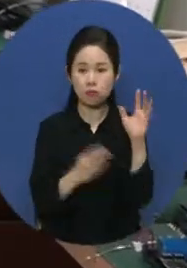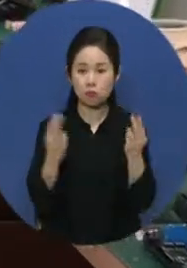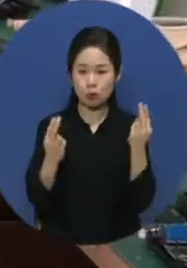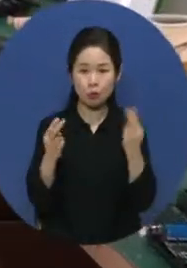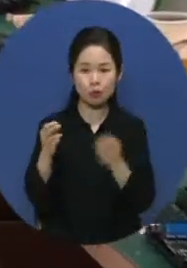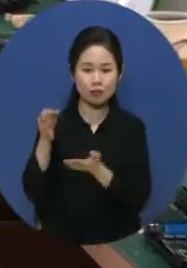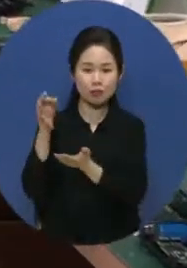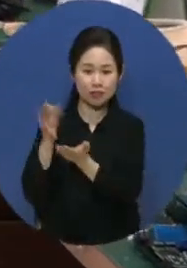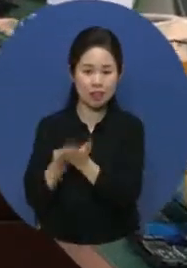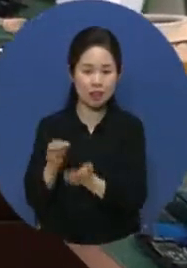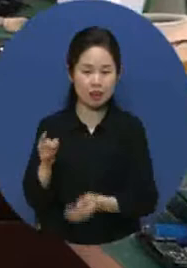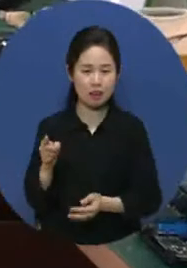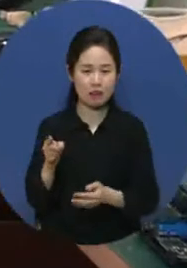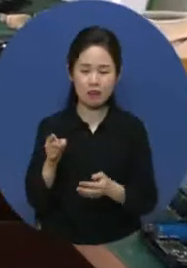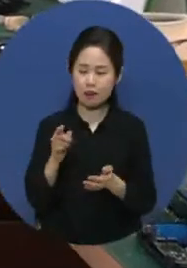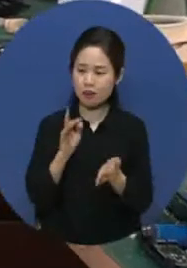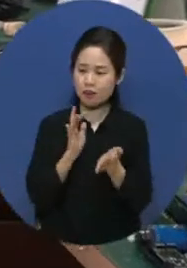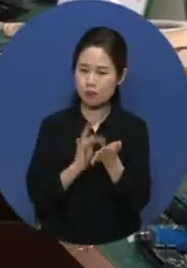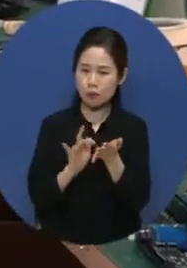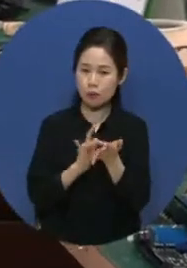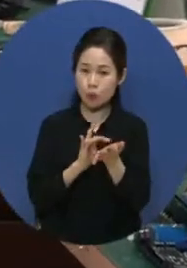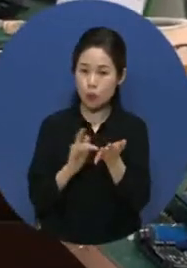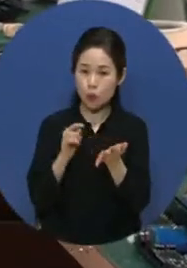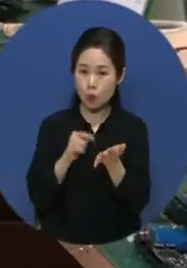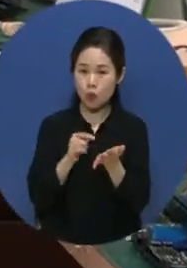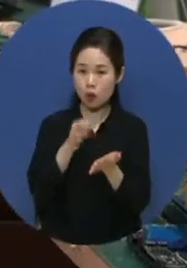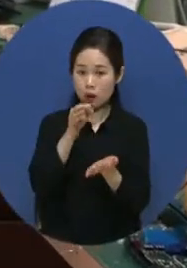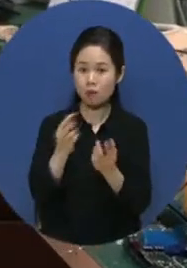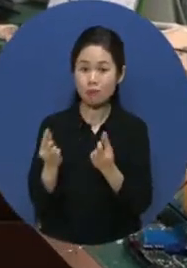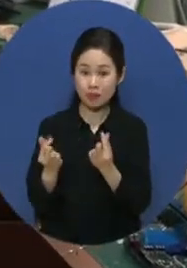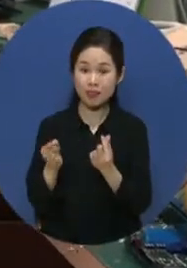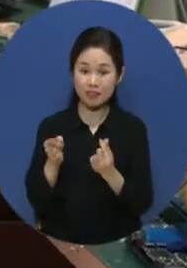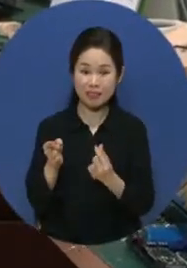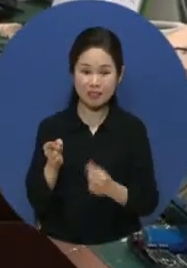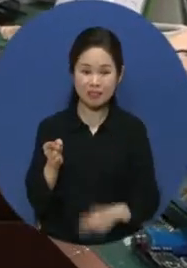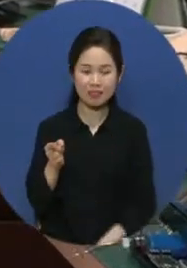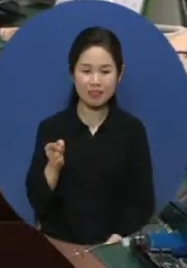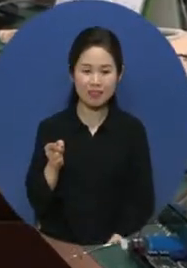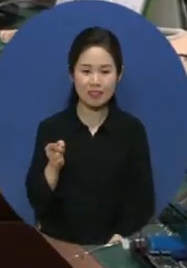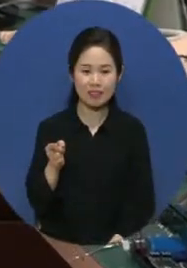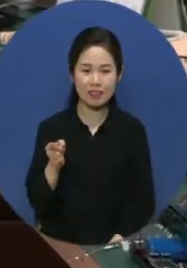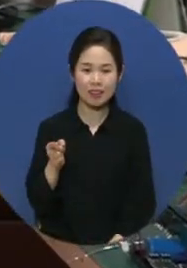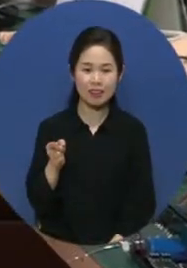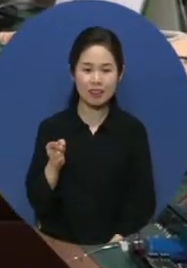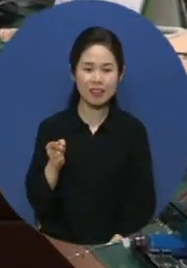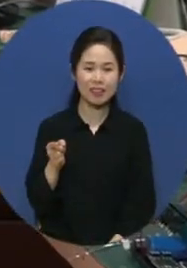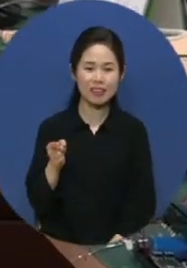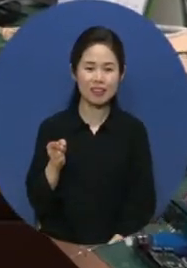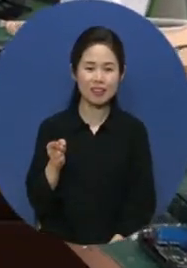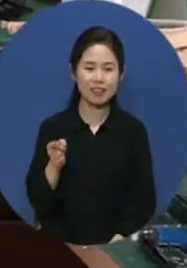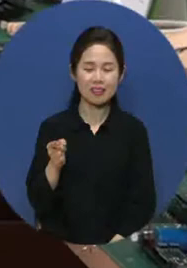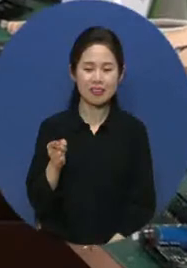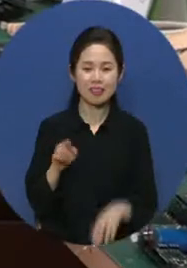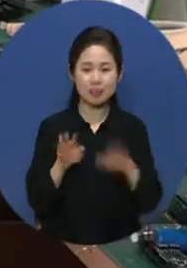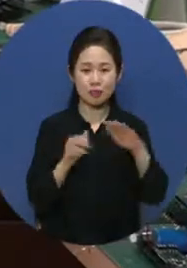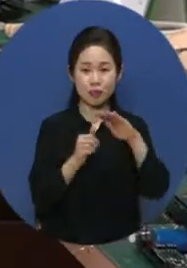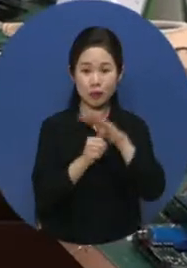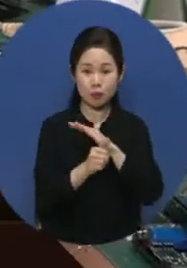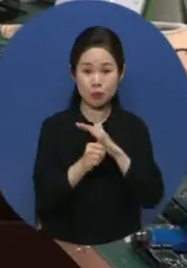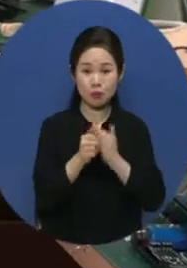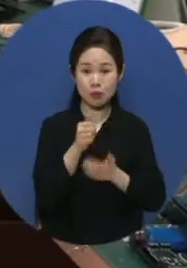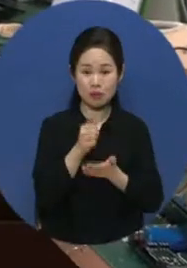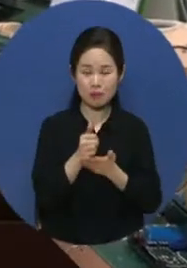스마트폰 가격 정도로 이제 가격이 형성되어 있는데. 네네. 이제 그렇게 그 대표님이 만드셨잖아요.